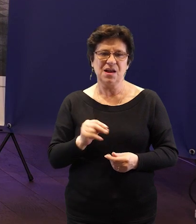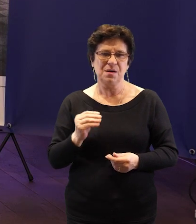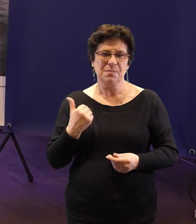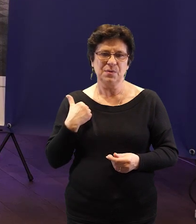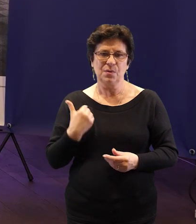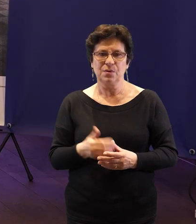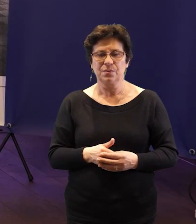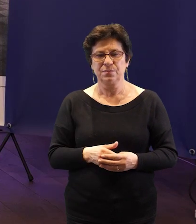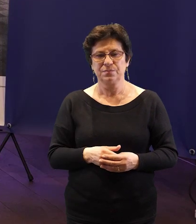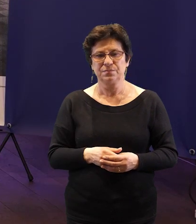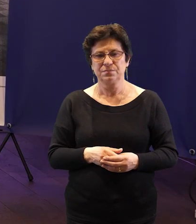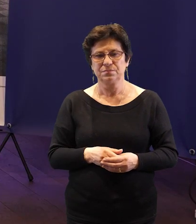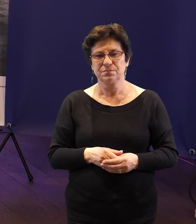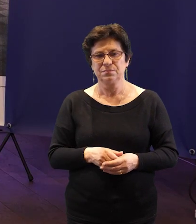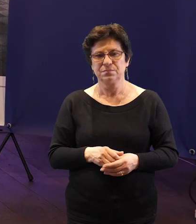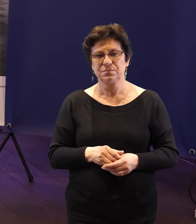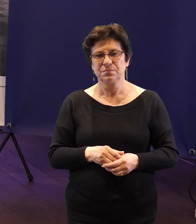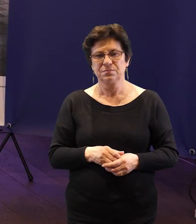istniało.